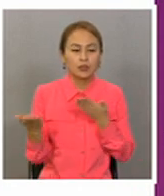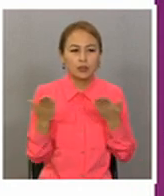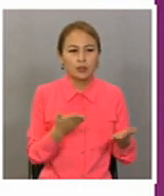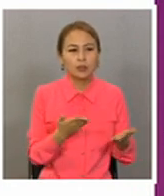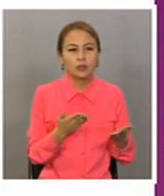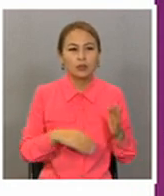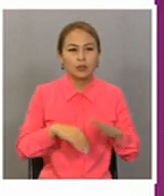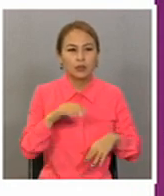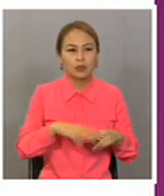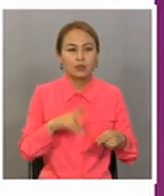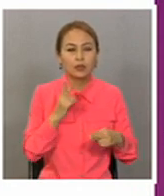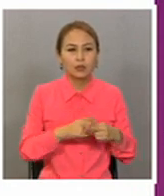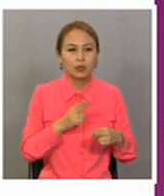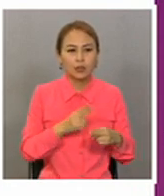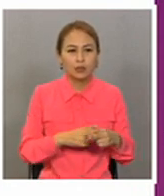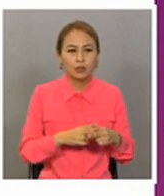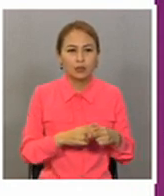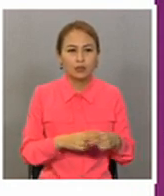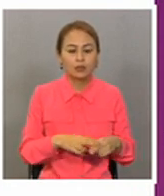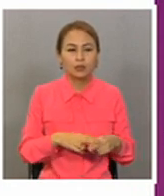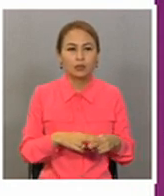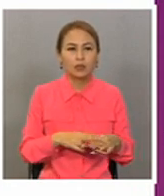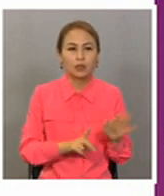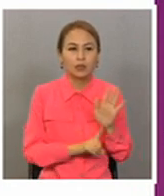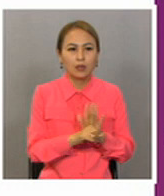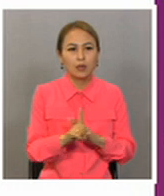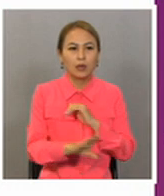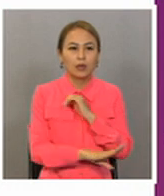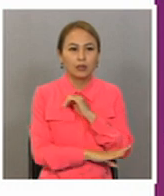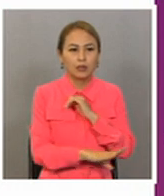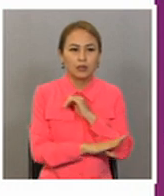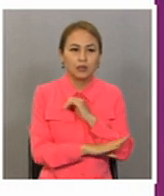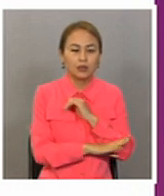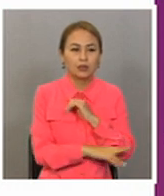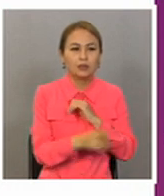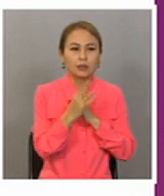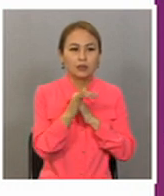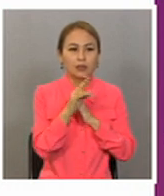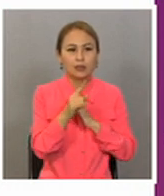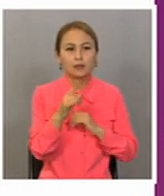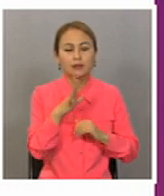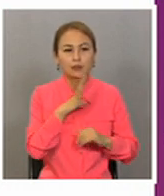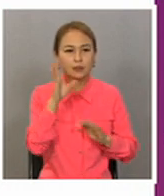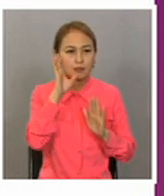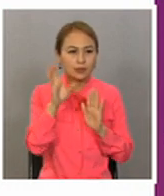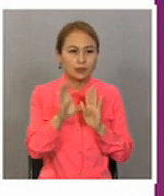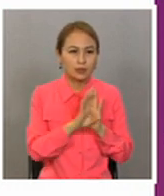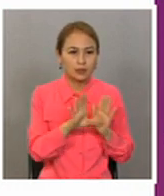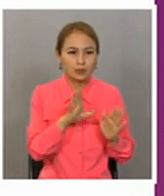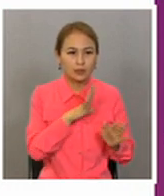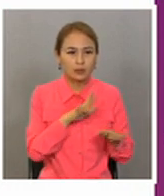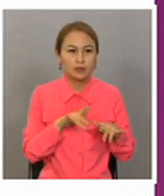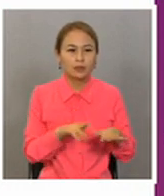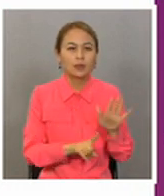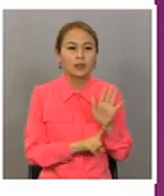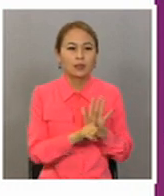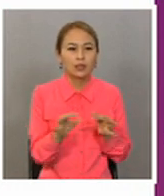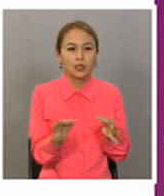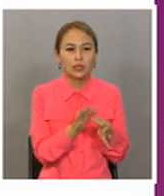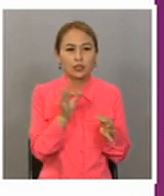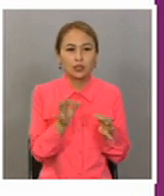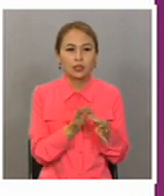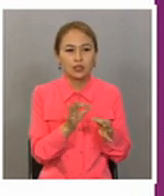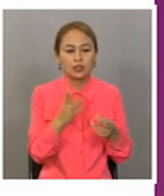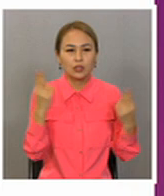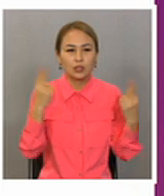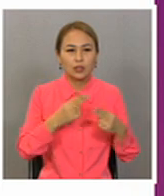Ұста темір соғады, балташы ағаш жонады. Диқан тыңды тіледі, ісмер кесте тігеді,